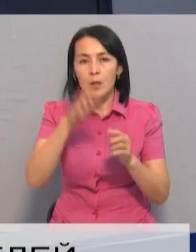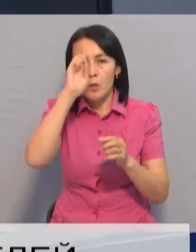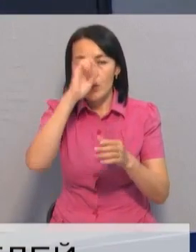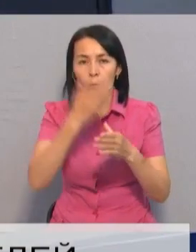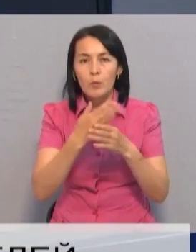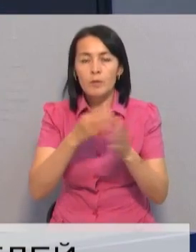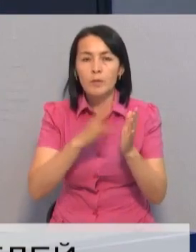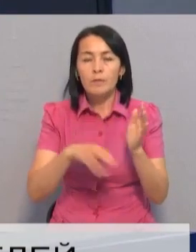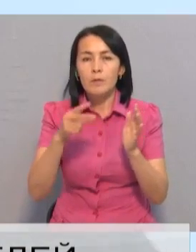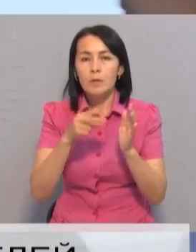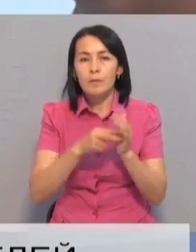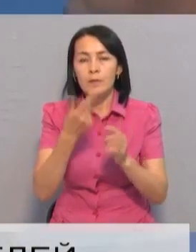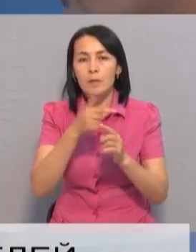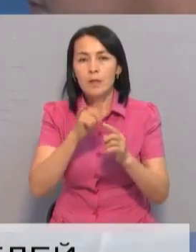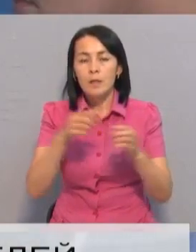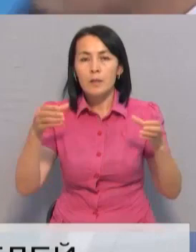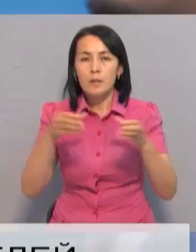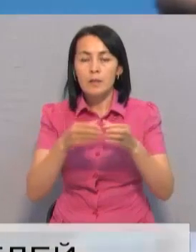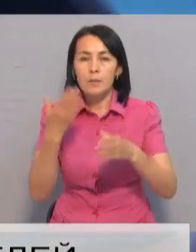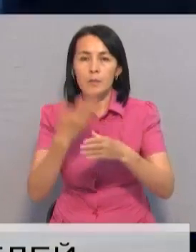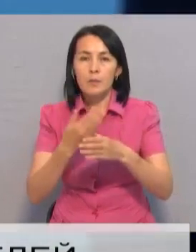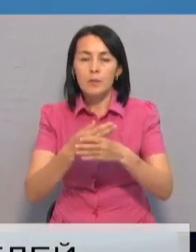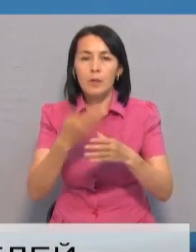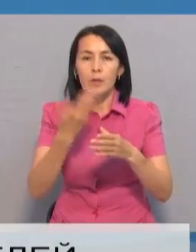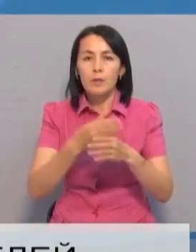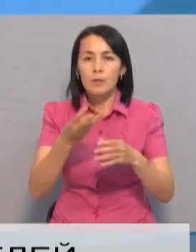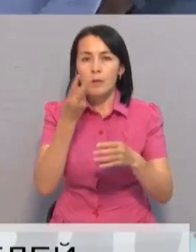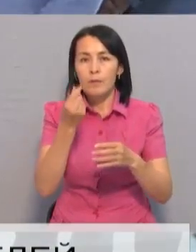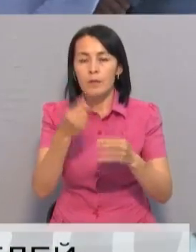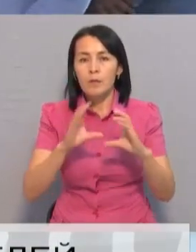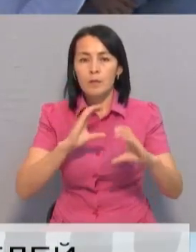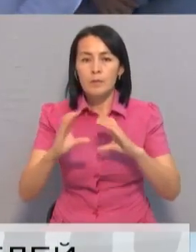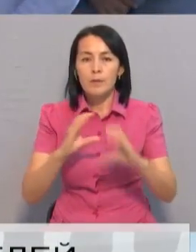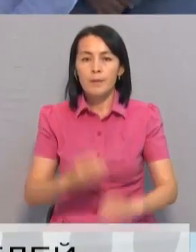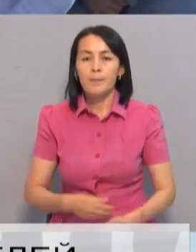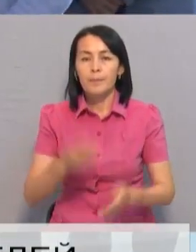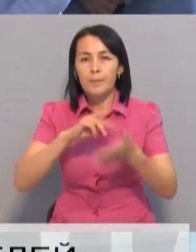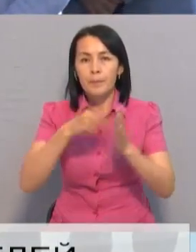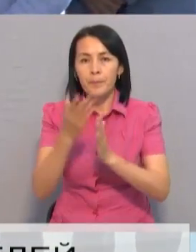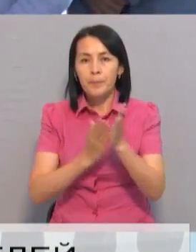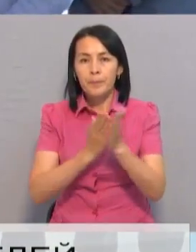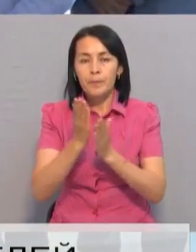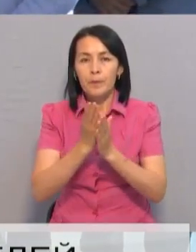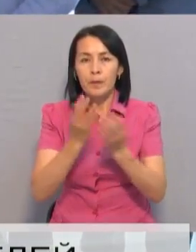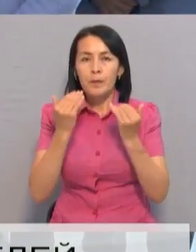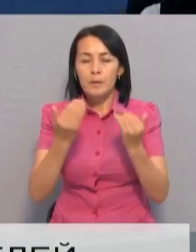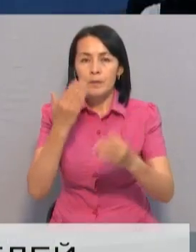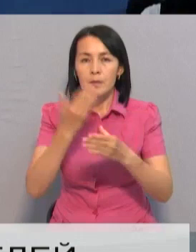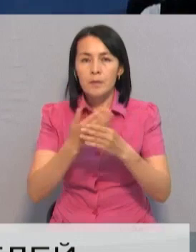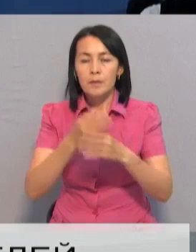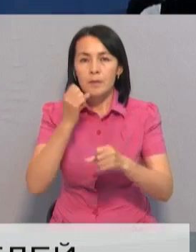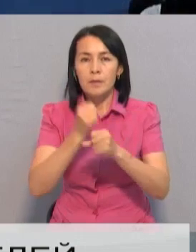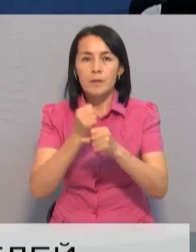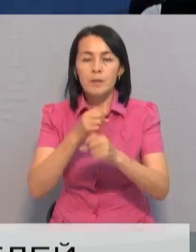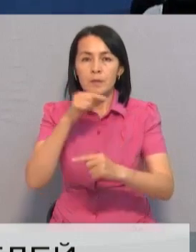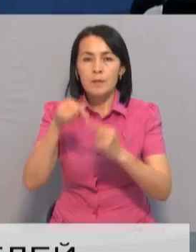госуслуги, а 98 – это сервисные услуги и услуги финансовых институтов. Проект направлен на комплексное сопровождение